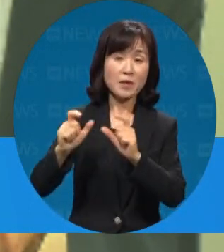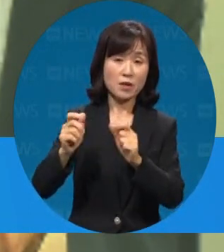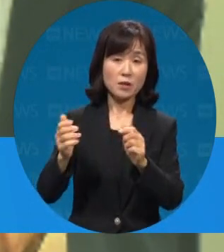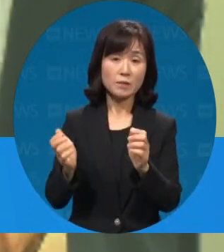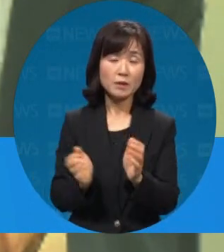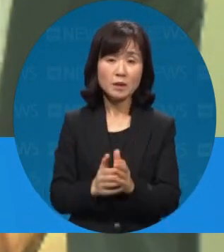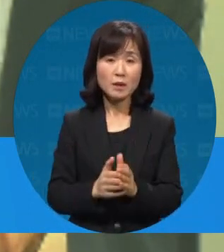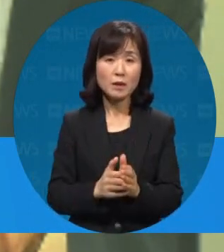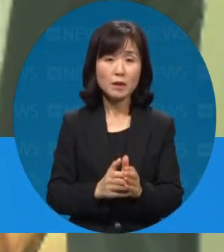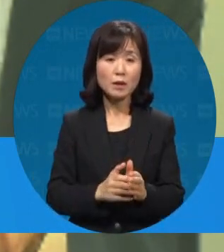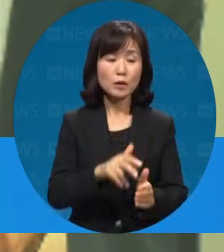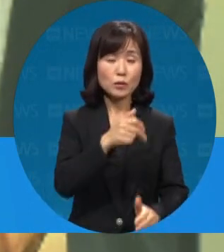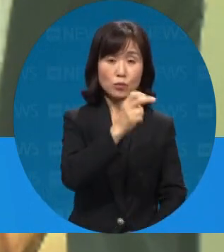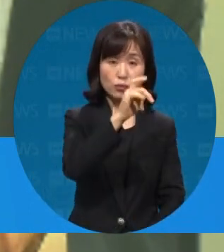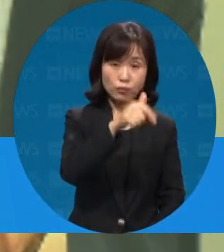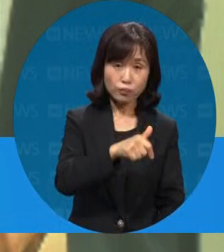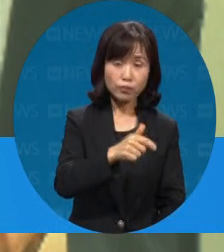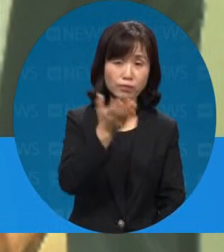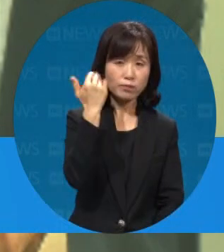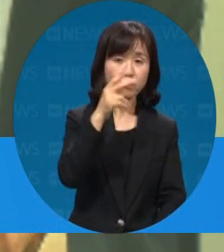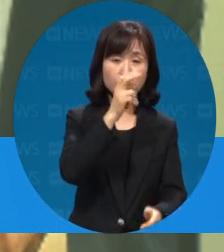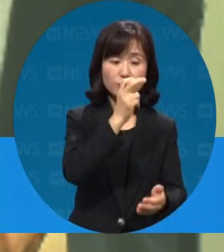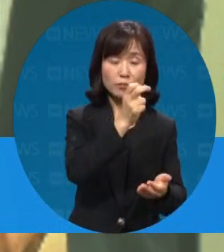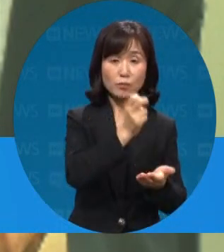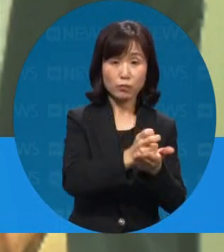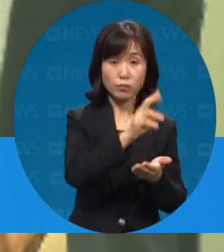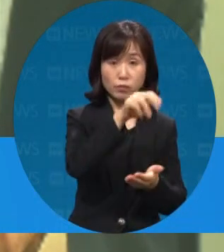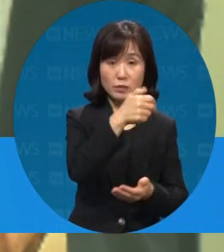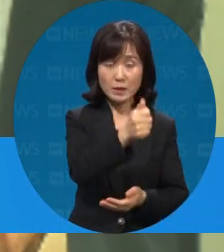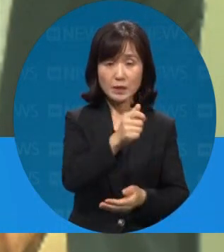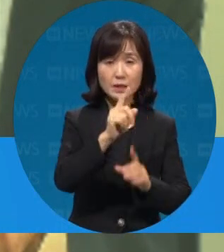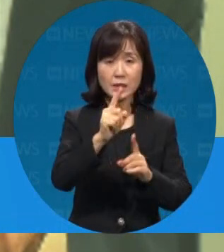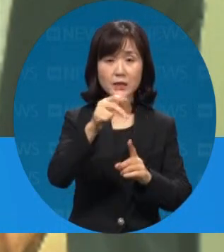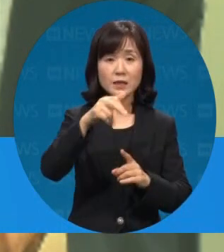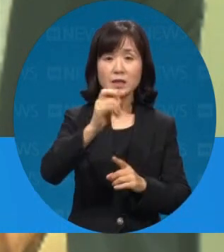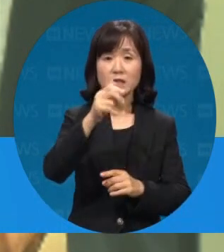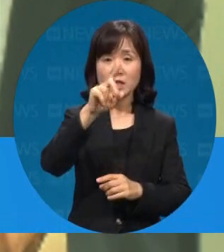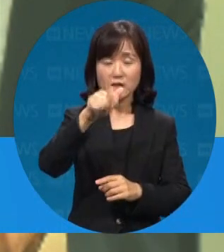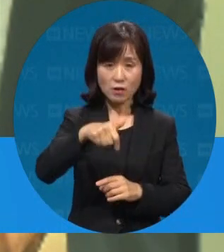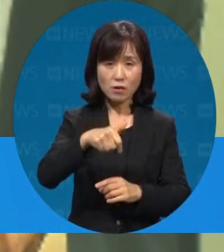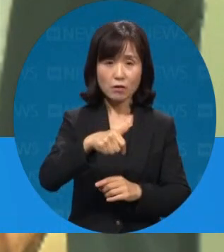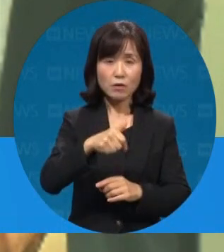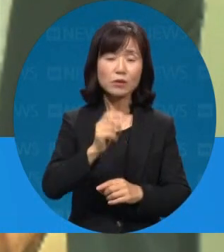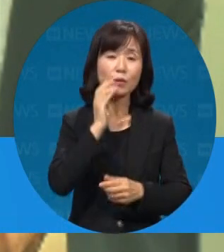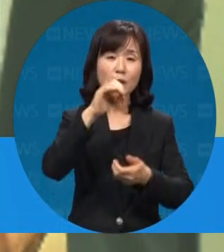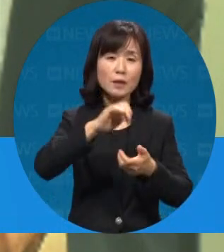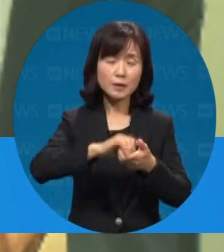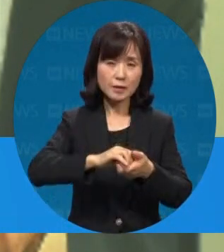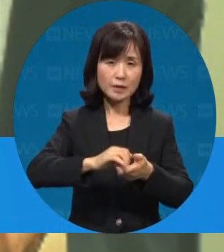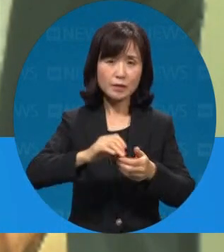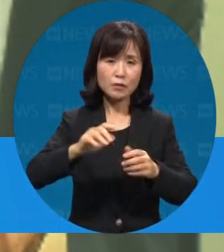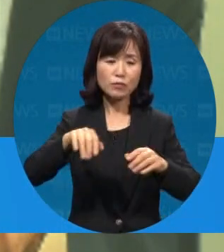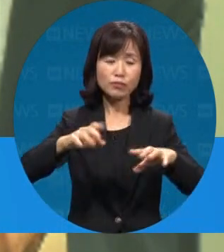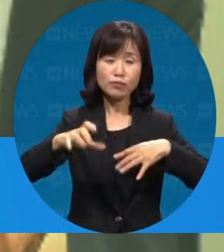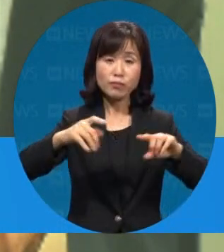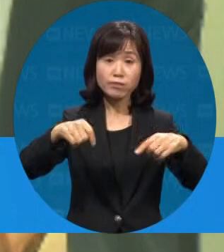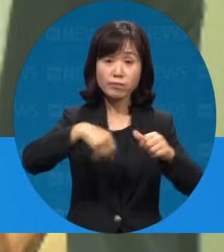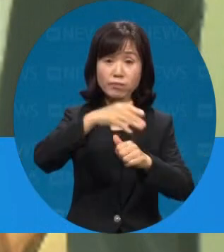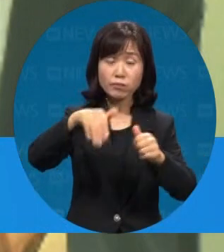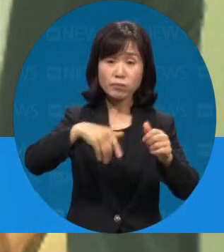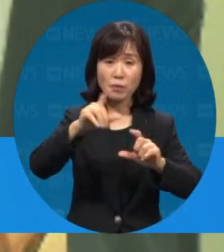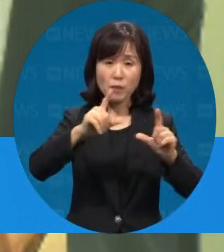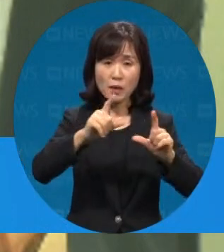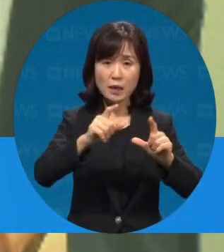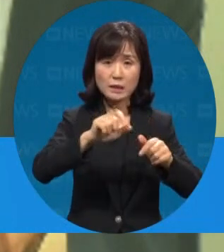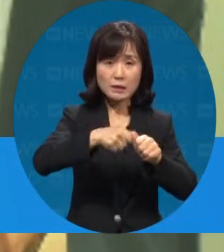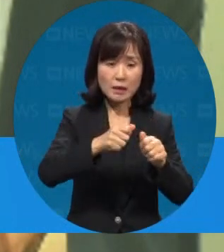조국 전 법무부 장관과 이진석 전 청와대 국정 상황 실장의 징계처분을 밀워키 때문인데 그러는 사이에